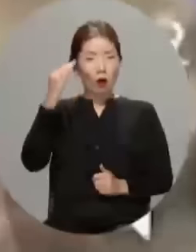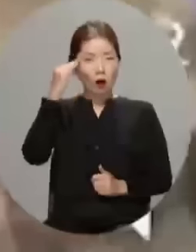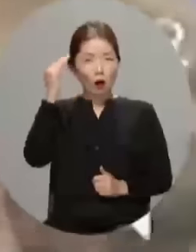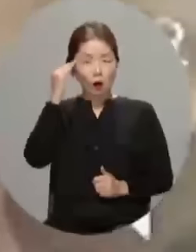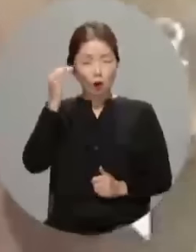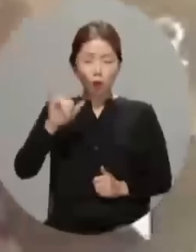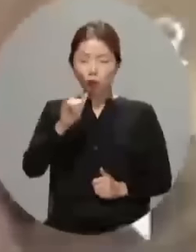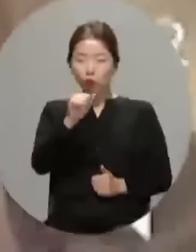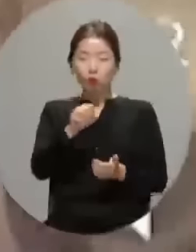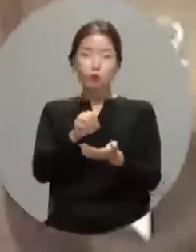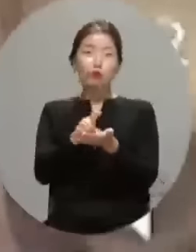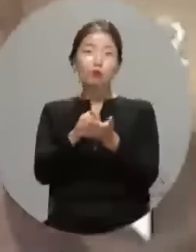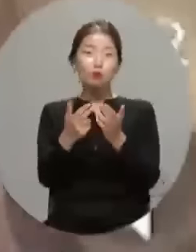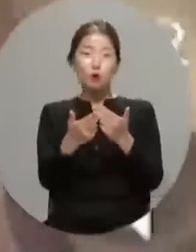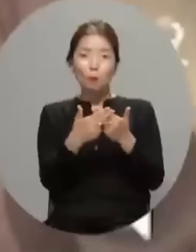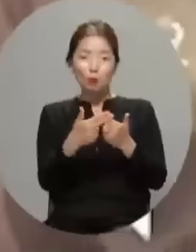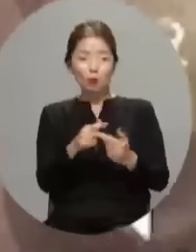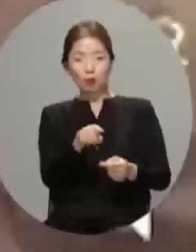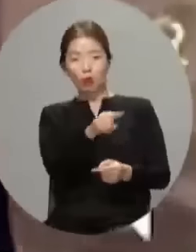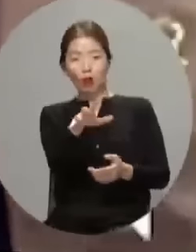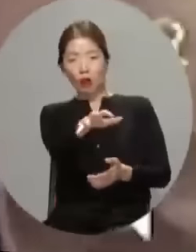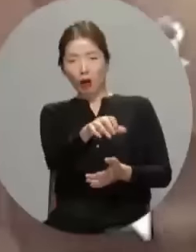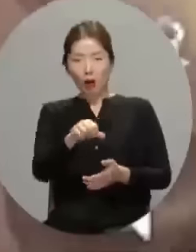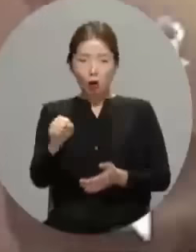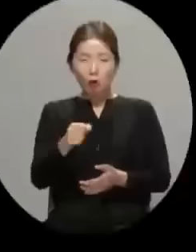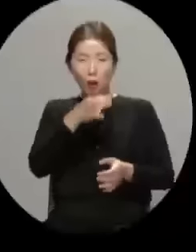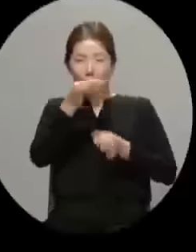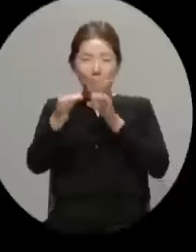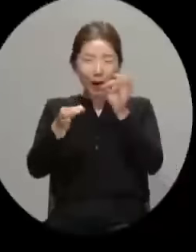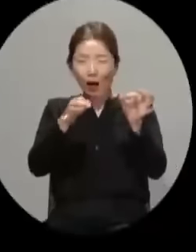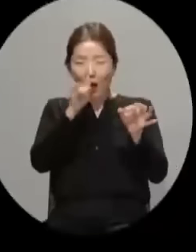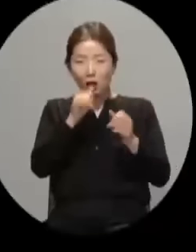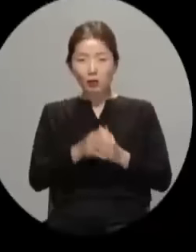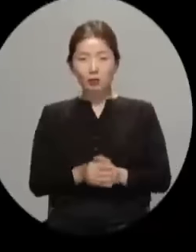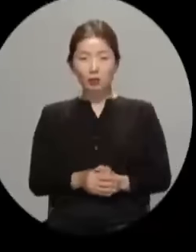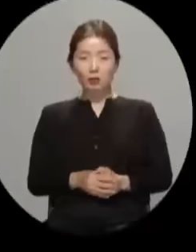대한드론축구연맹 유니폼을 입은 남성이 불이 난 공을 집어들며 소리칩니다.